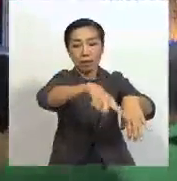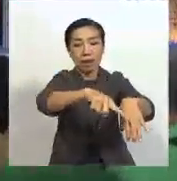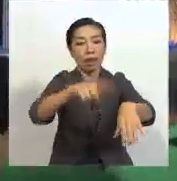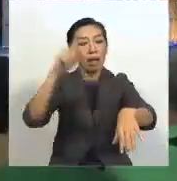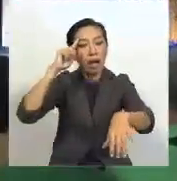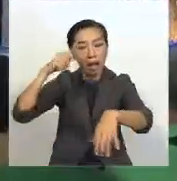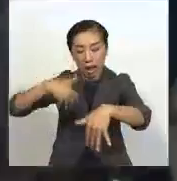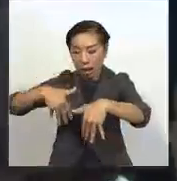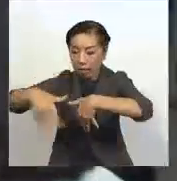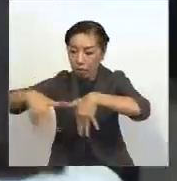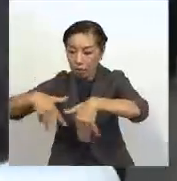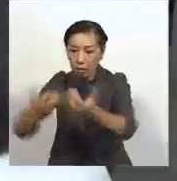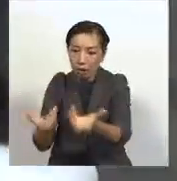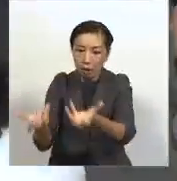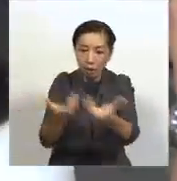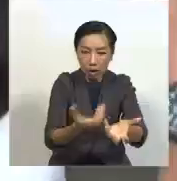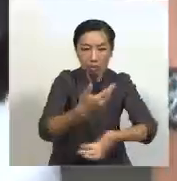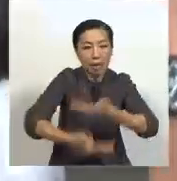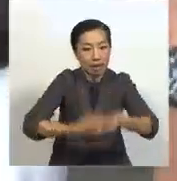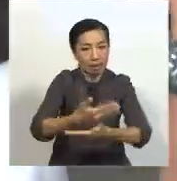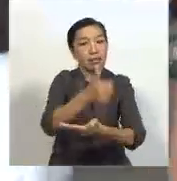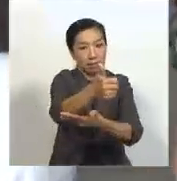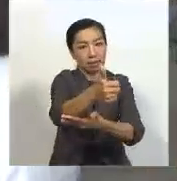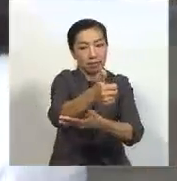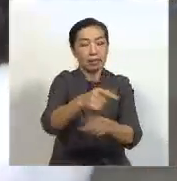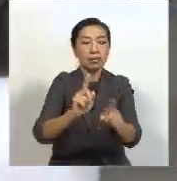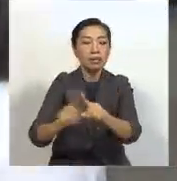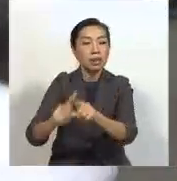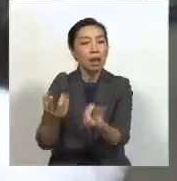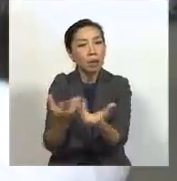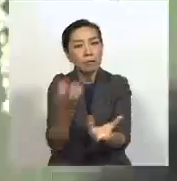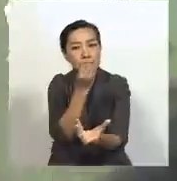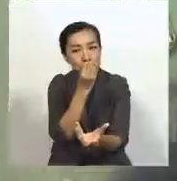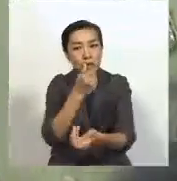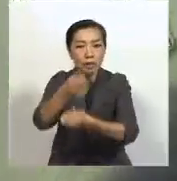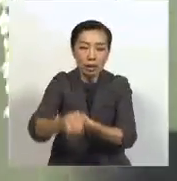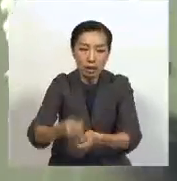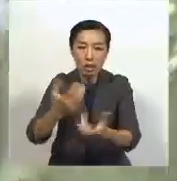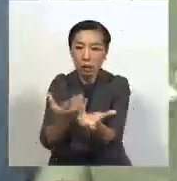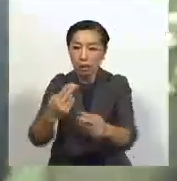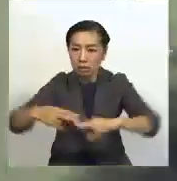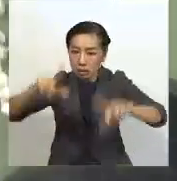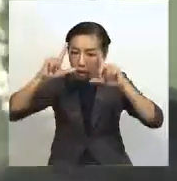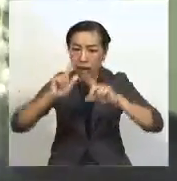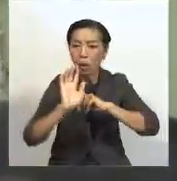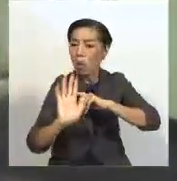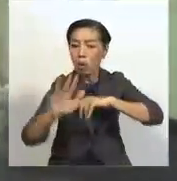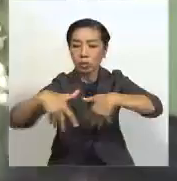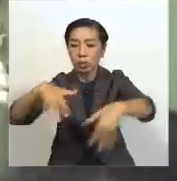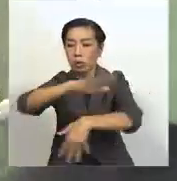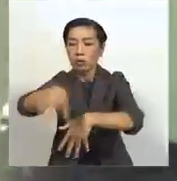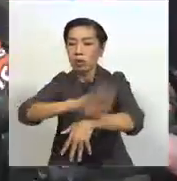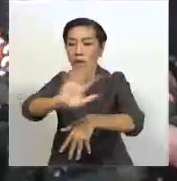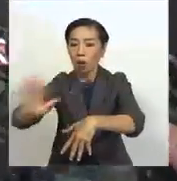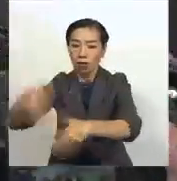ประโยชน์ให้กับสังคมชุมชนนำผลผลิตทางการเกษตรอาหารสินค้าหัตถกรรมฝีมือที่มีชื่อเสียงแล้วก็เป็นเอกลักษณ์ของท้องถิ่นใน